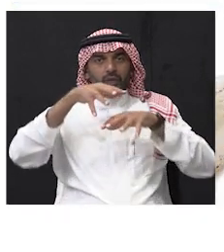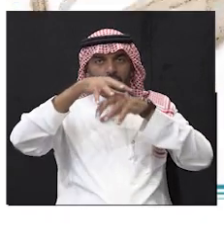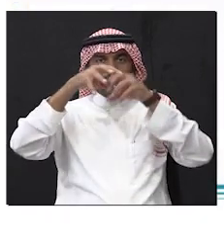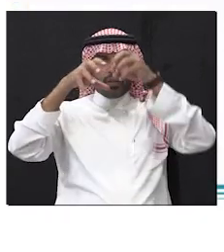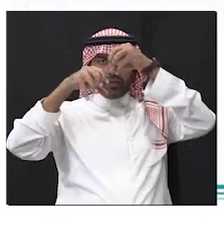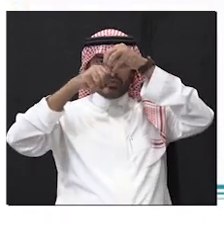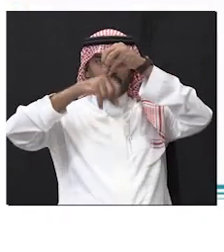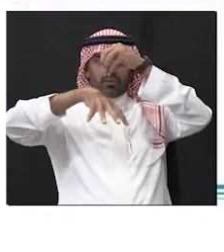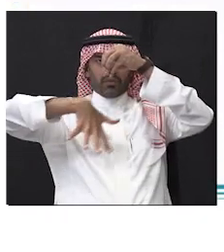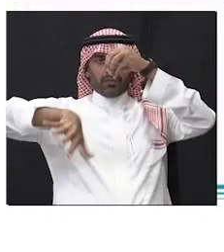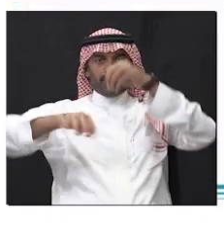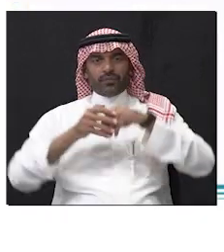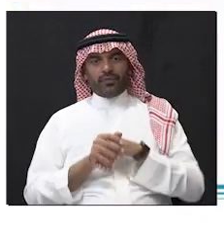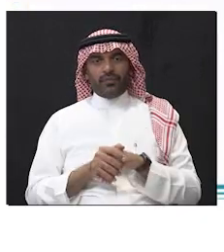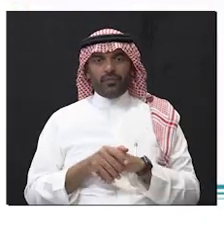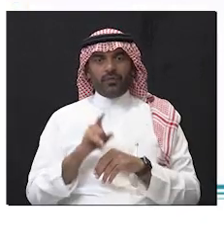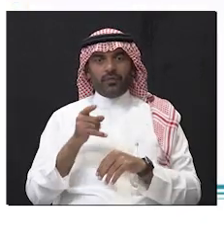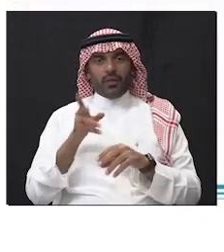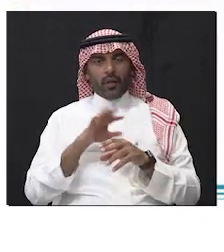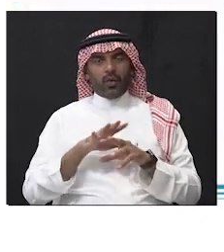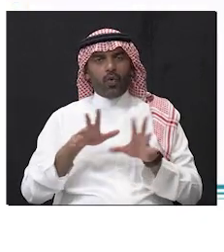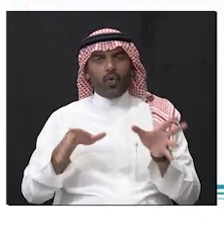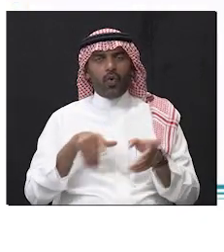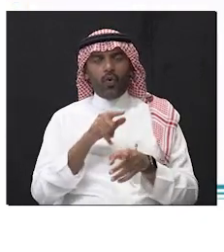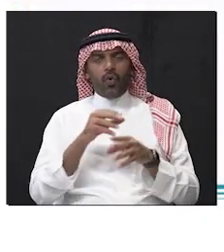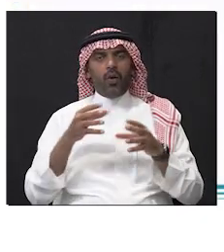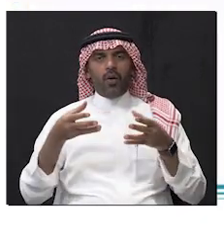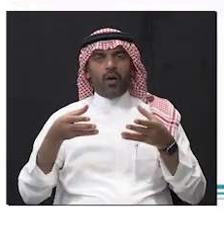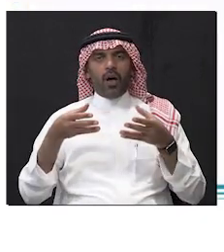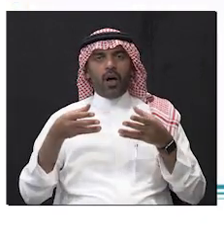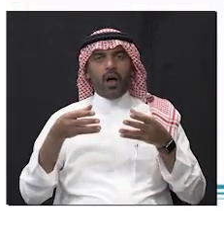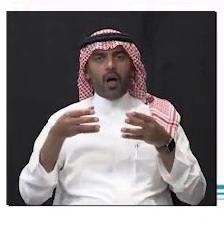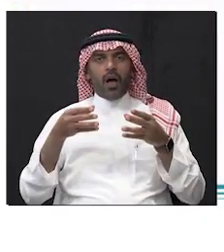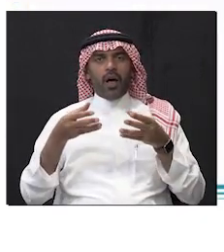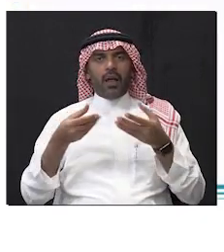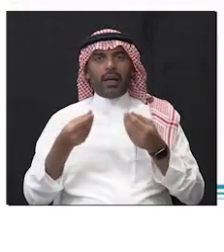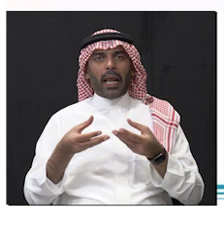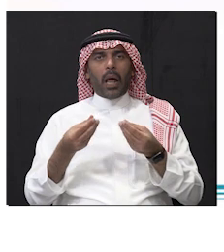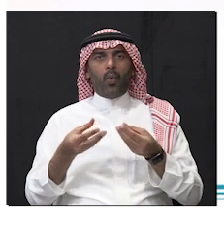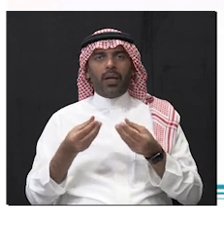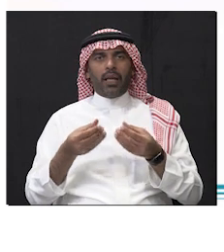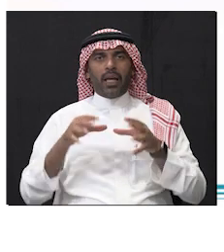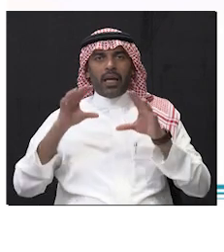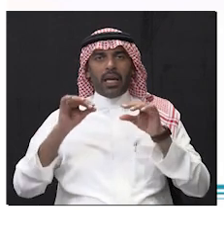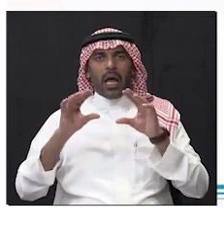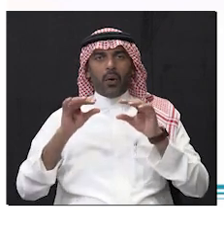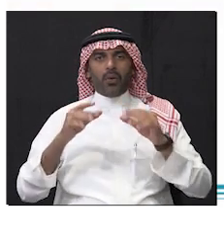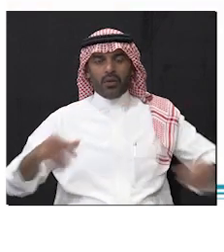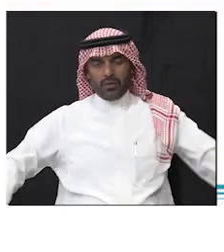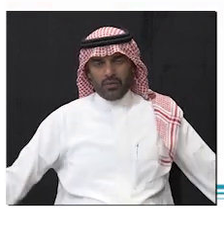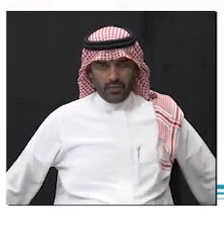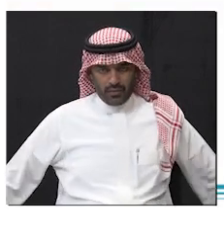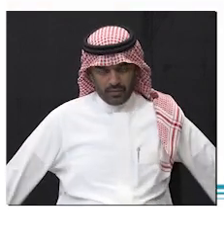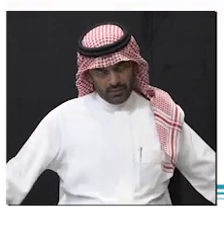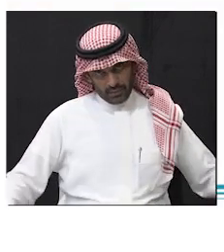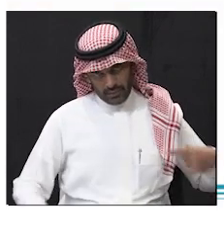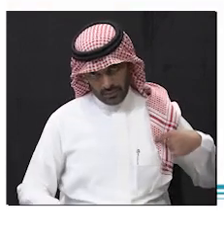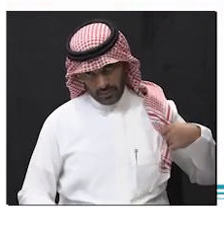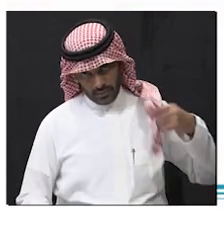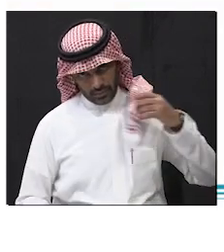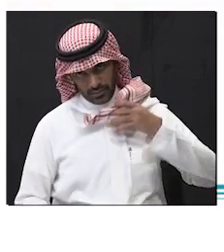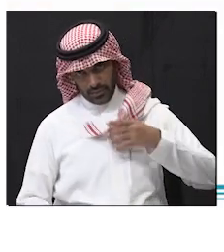الأخطبوط، الحبار، هذه كلها أمثلة للرخويات، أحسنتم.